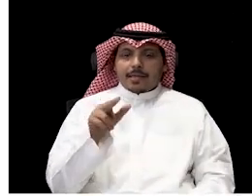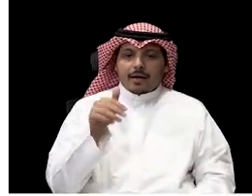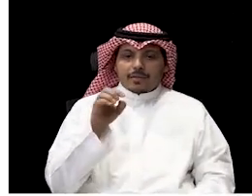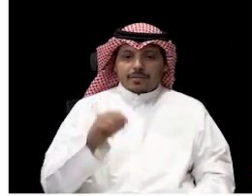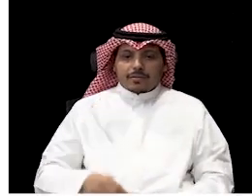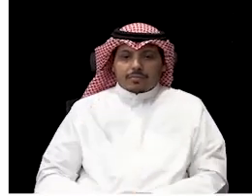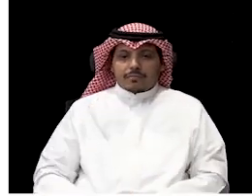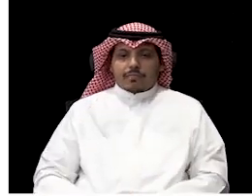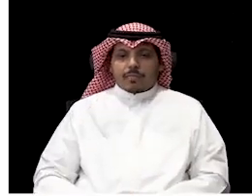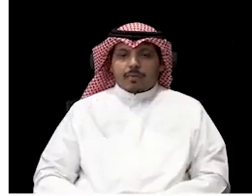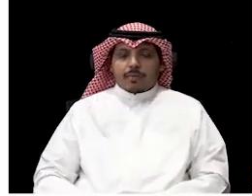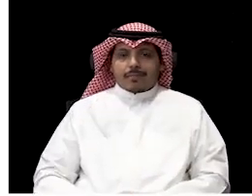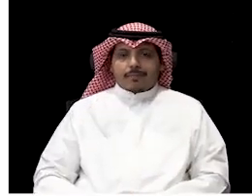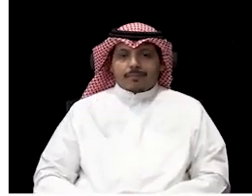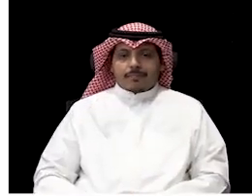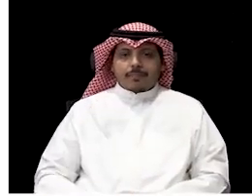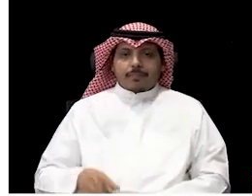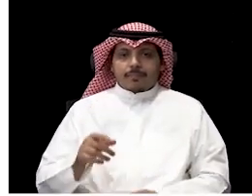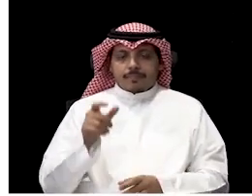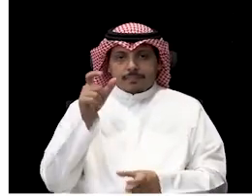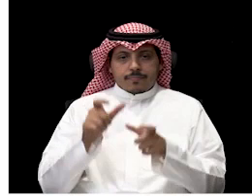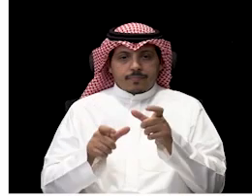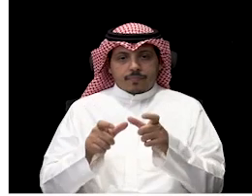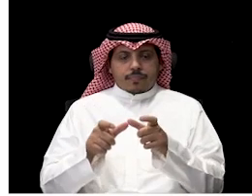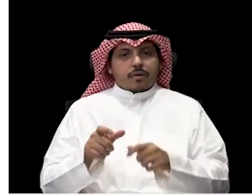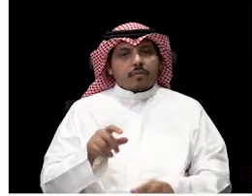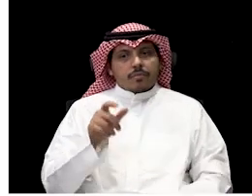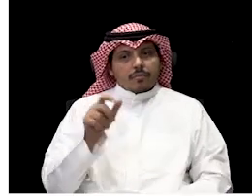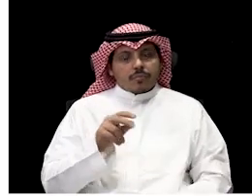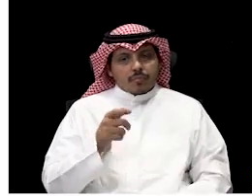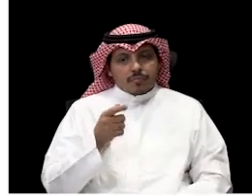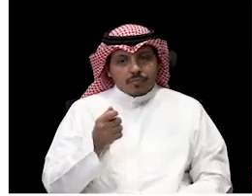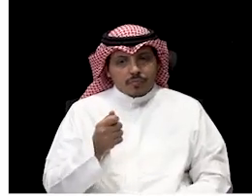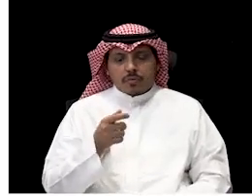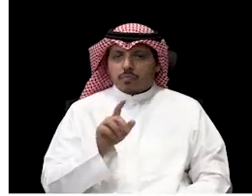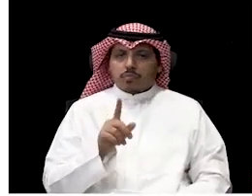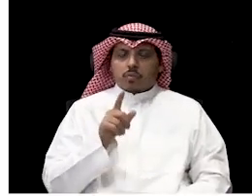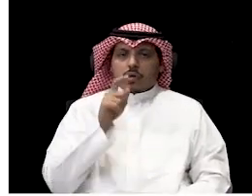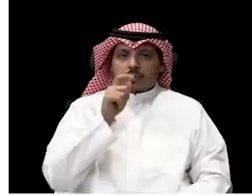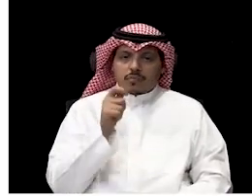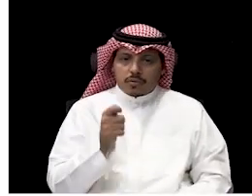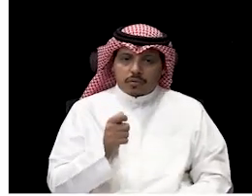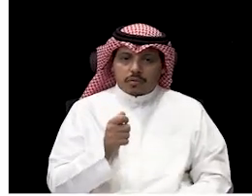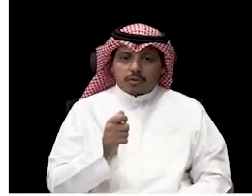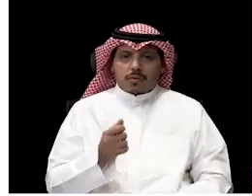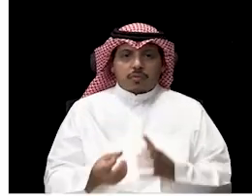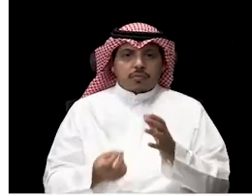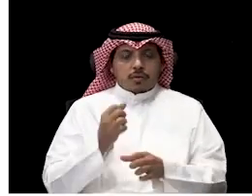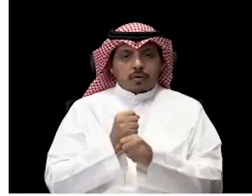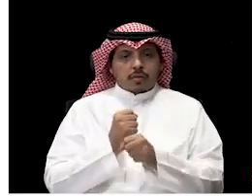نأخذ من ضمنها أهم شيء تلبية احتياجات الإنسان المادية وغير المادية، بالإضافة إلى توفير فرص